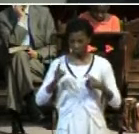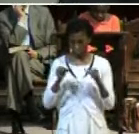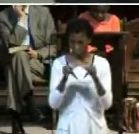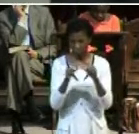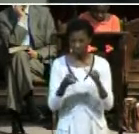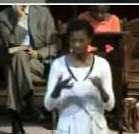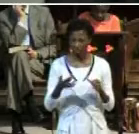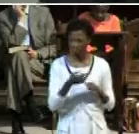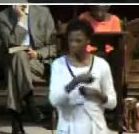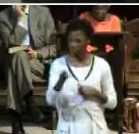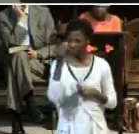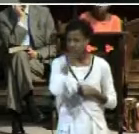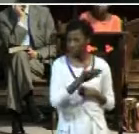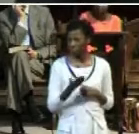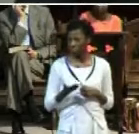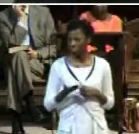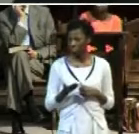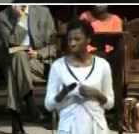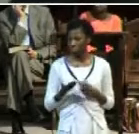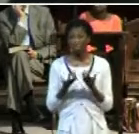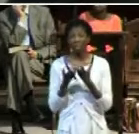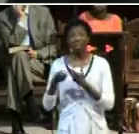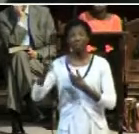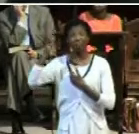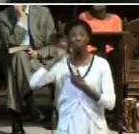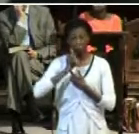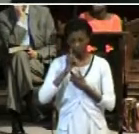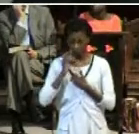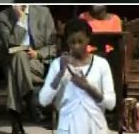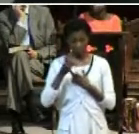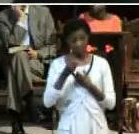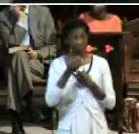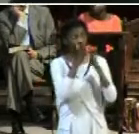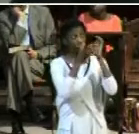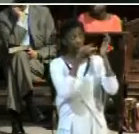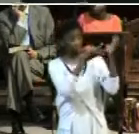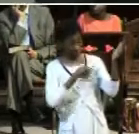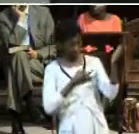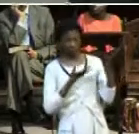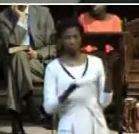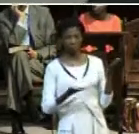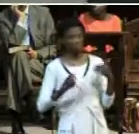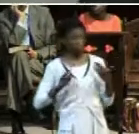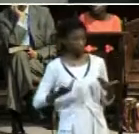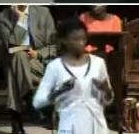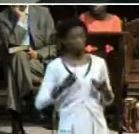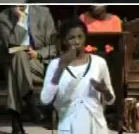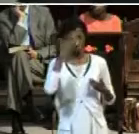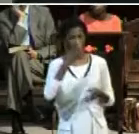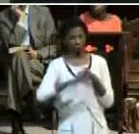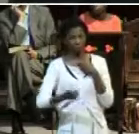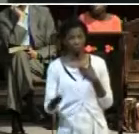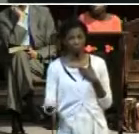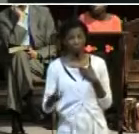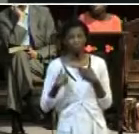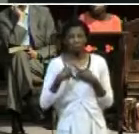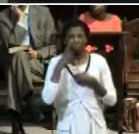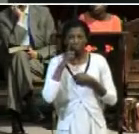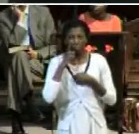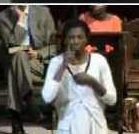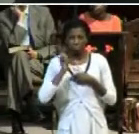pécheresse sait manifestement aujourd'hui ce qu'elle a à faire. J'en arrive à la conclusion, je vois que le temps